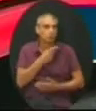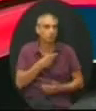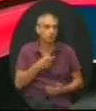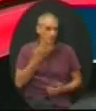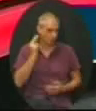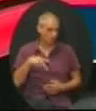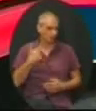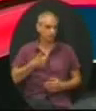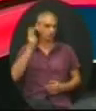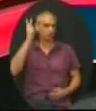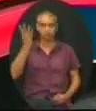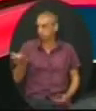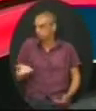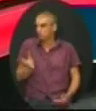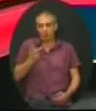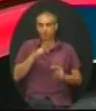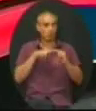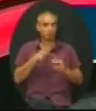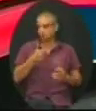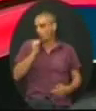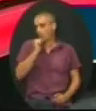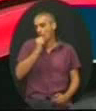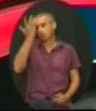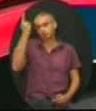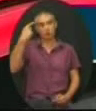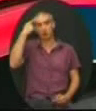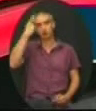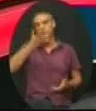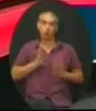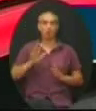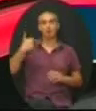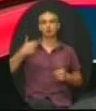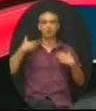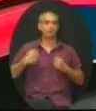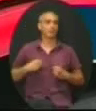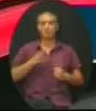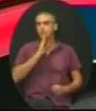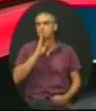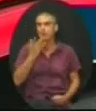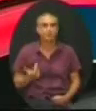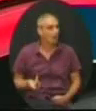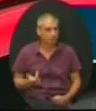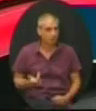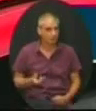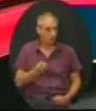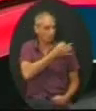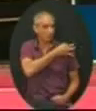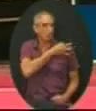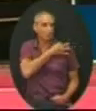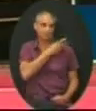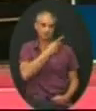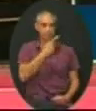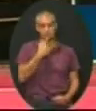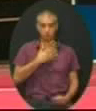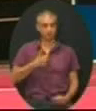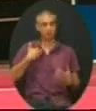היה יכול להיות שר החוץ, למה הוא לא נשאר? שר חוץ הוא לא רצה, כי הוא חשב שהוא נולד להיות שר ביטחון. הרי מה הבעיה עם הרבי אלופים ואלופים שמתמנים